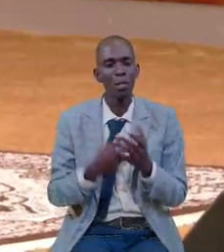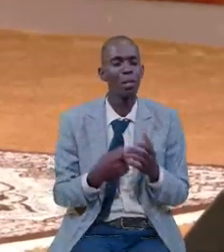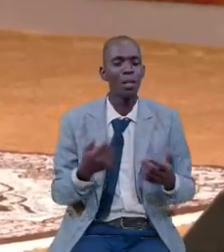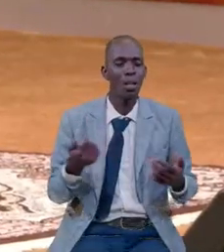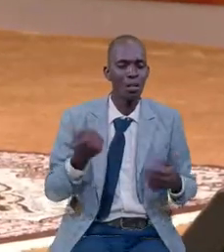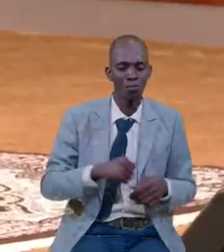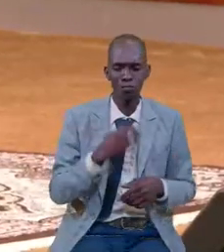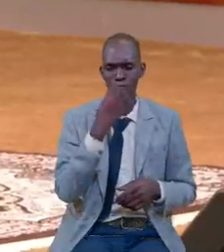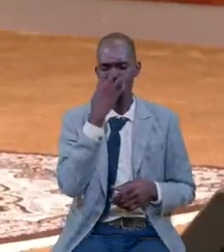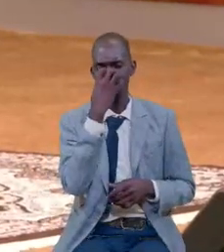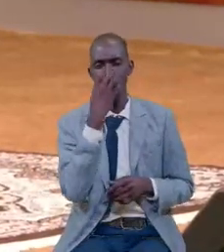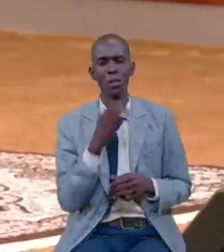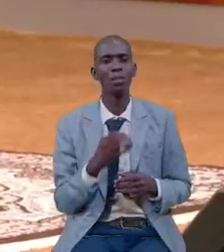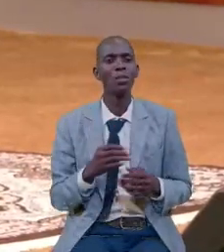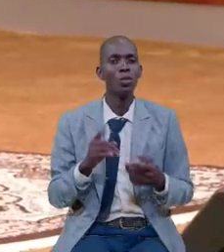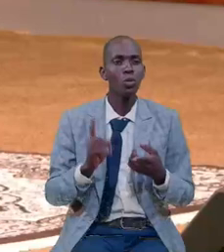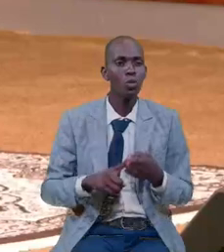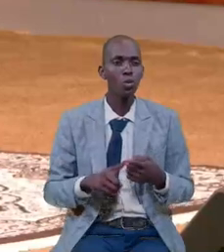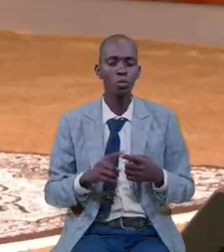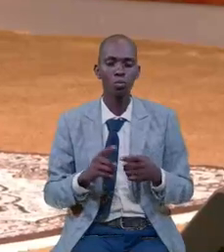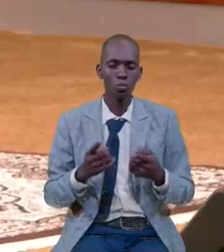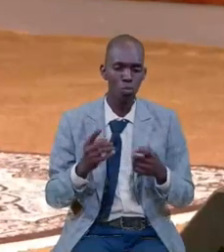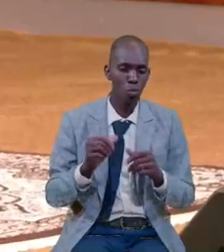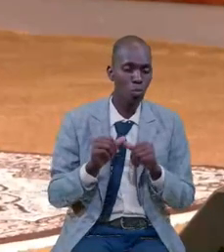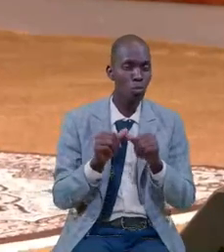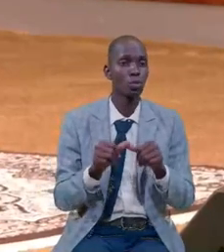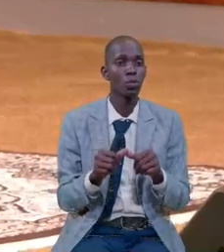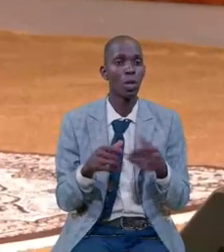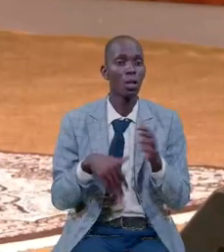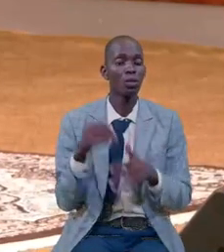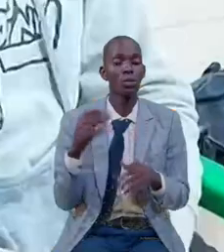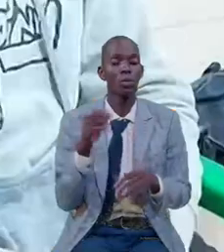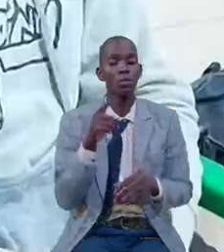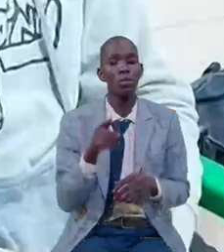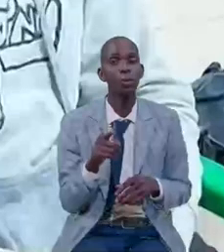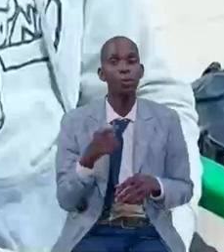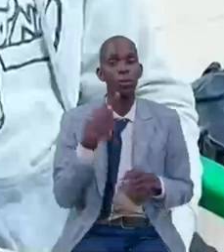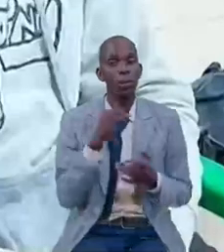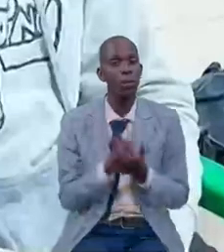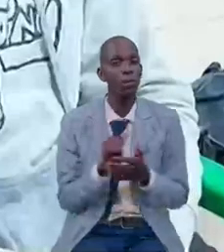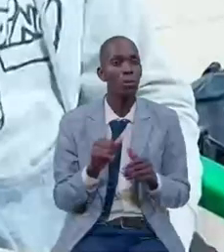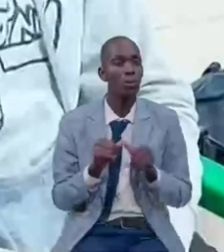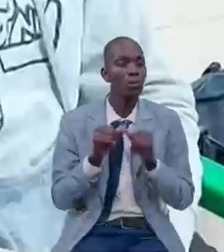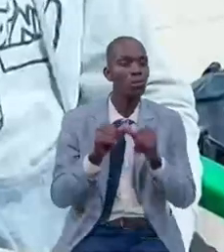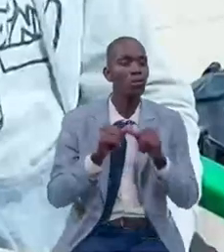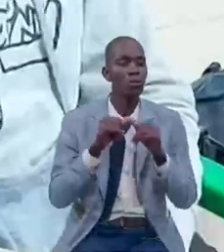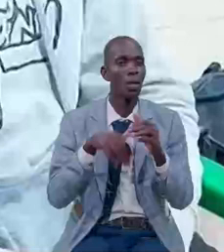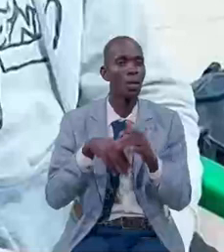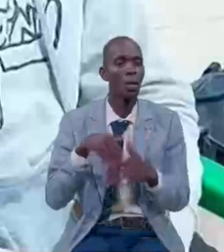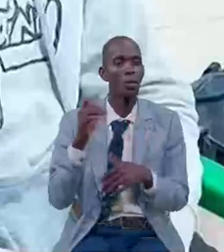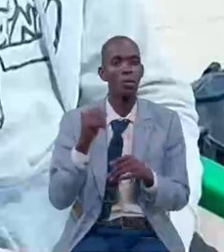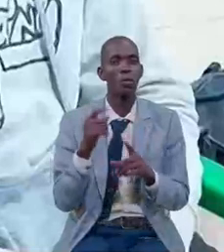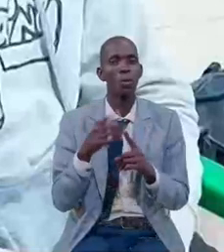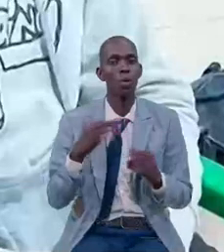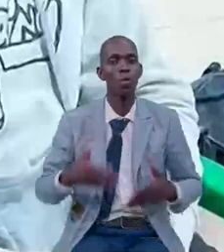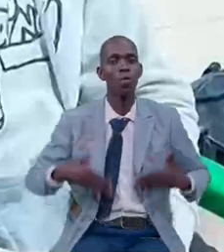débats avant de faire la chose. Et afin que vous soyez irréprochables. 16. Portant la